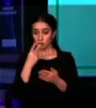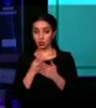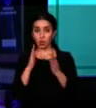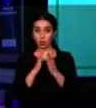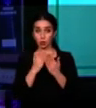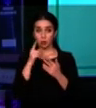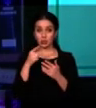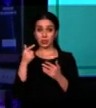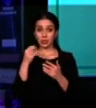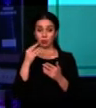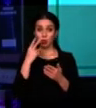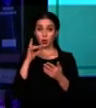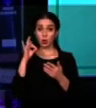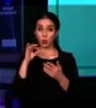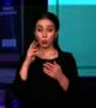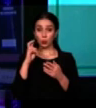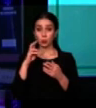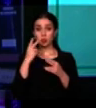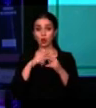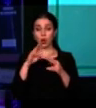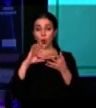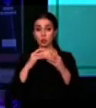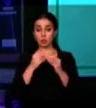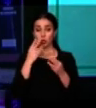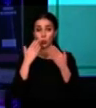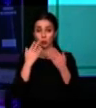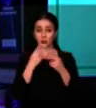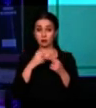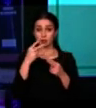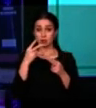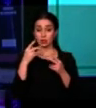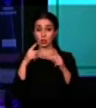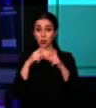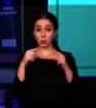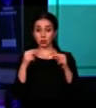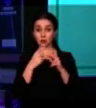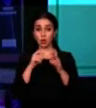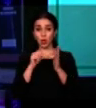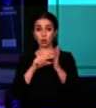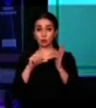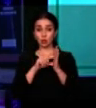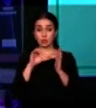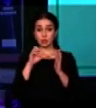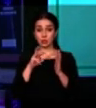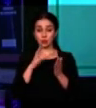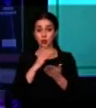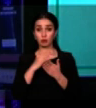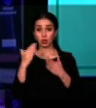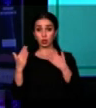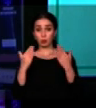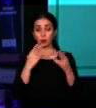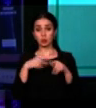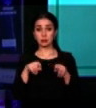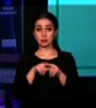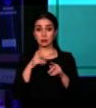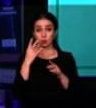qilib, geometriyadan rumbning xossalarini o'qib olasiz. Va oxirgisi teng yo'li uchburchakning perimetri 66 cm, tomonlari